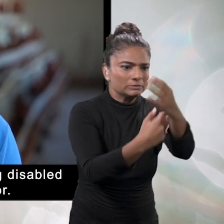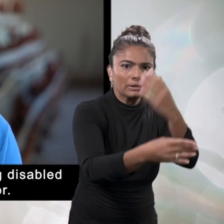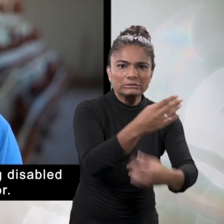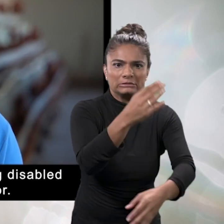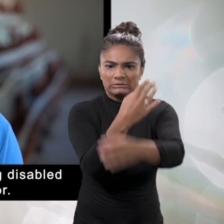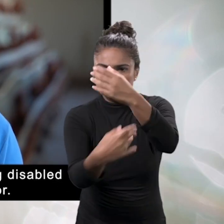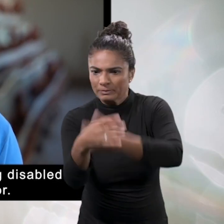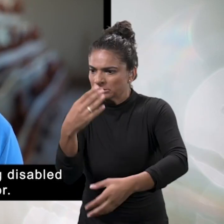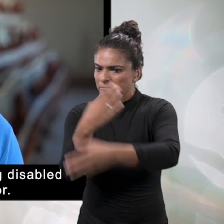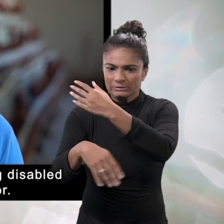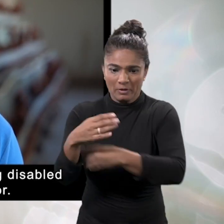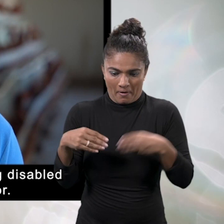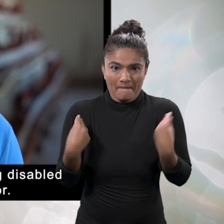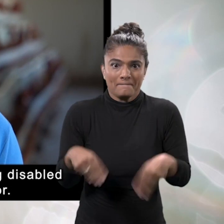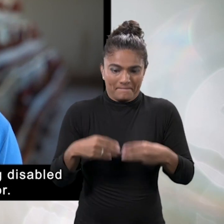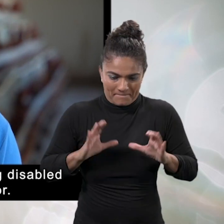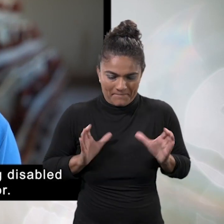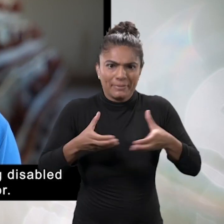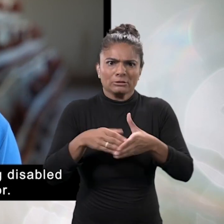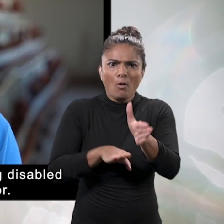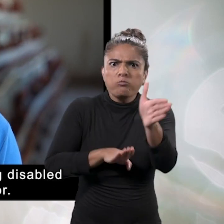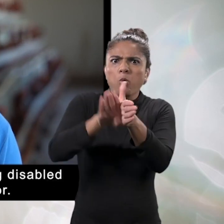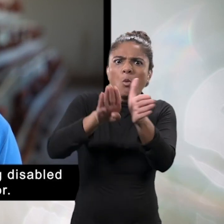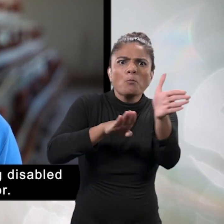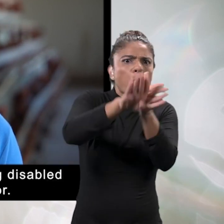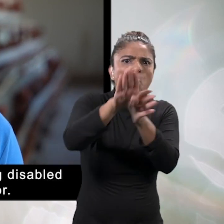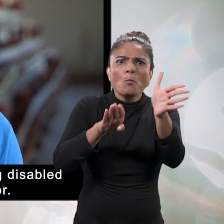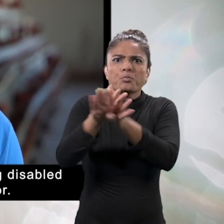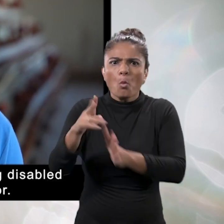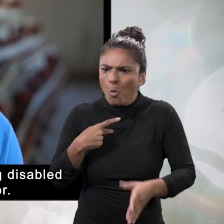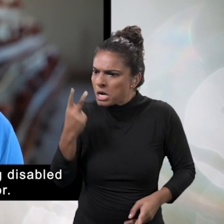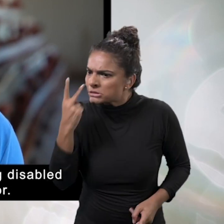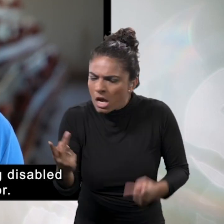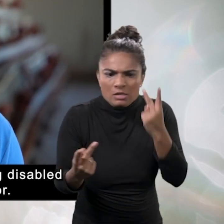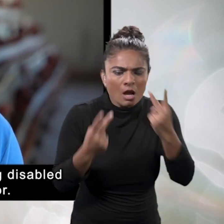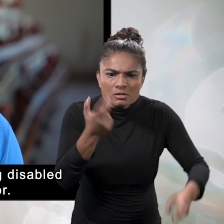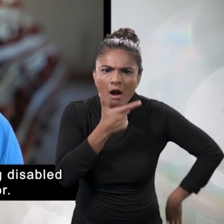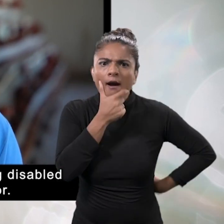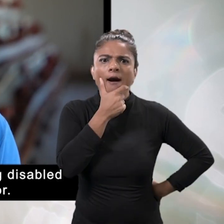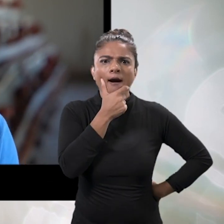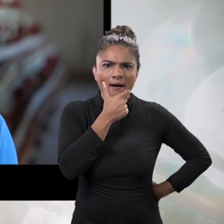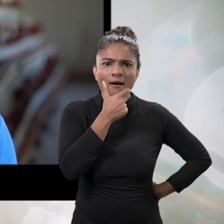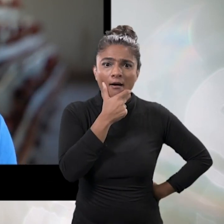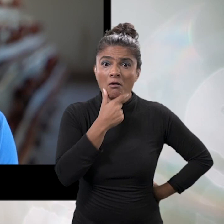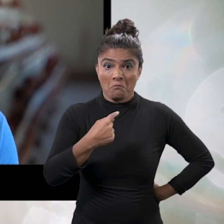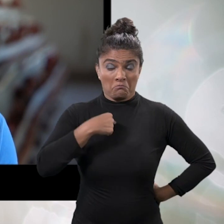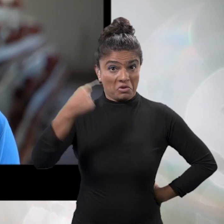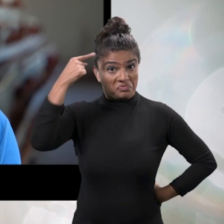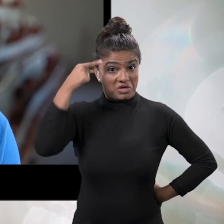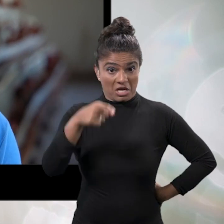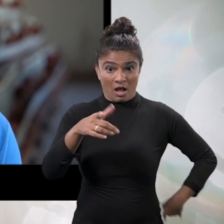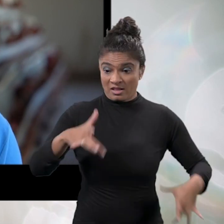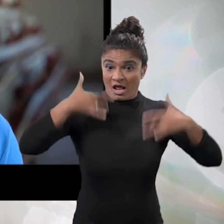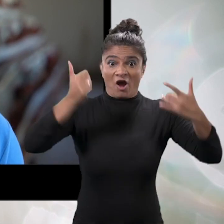efezekile nengangifisa ukubona abanye abantu abakhubazekile nabo bebamba iqhaza kwezamabhizinisi. Ngalokho